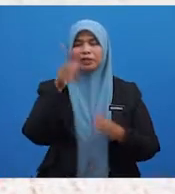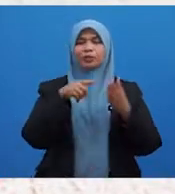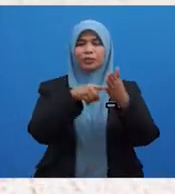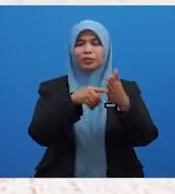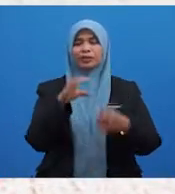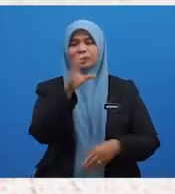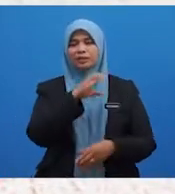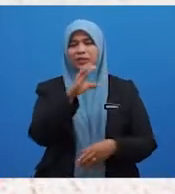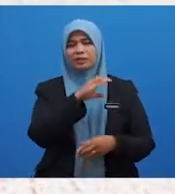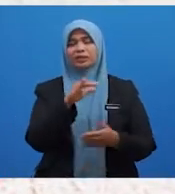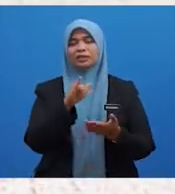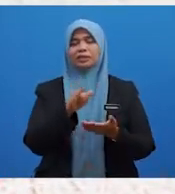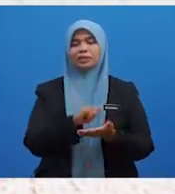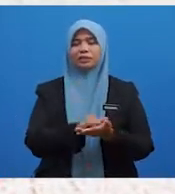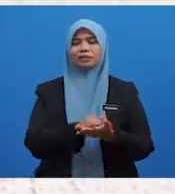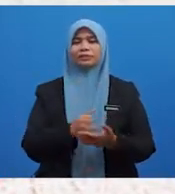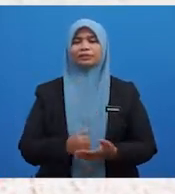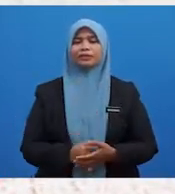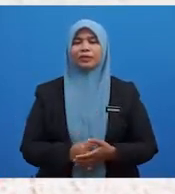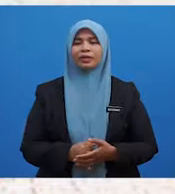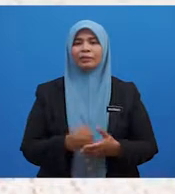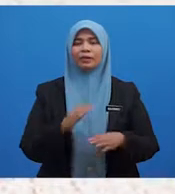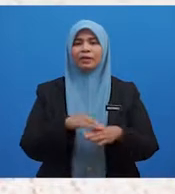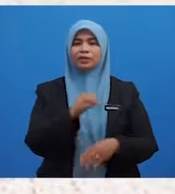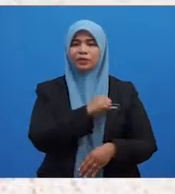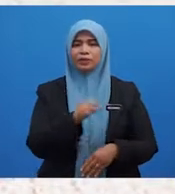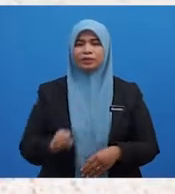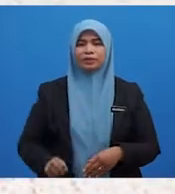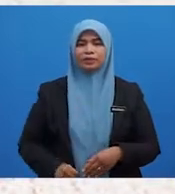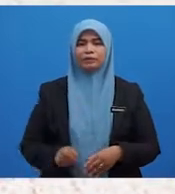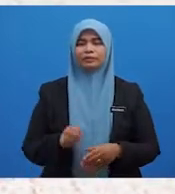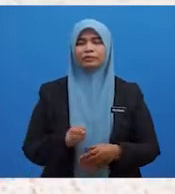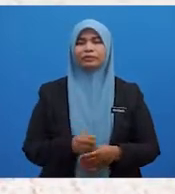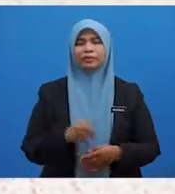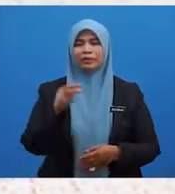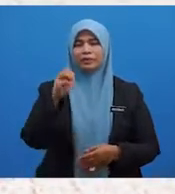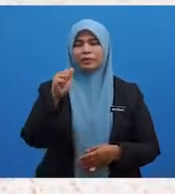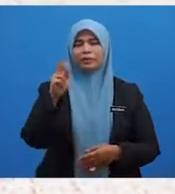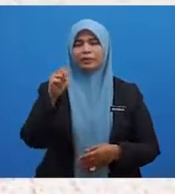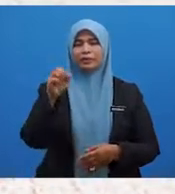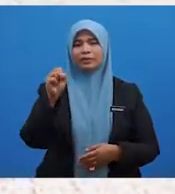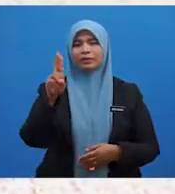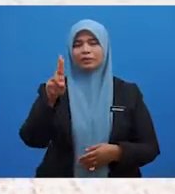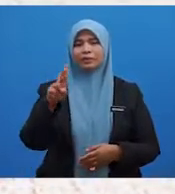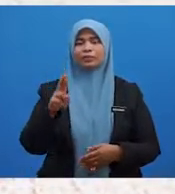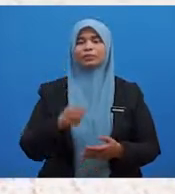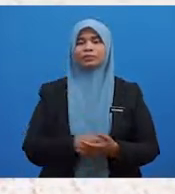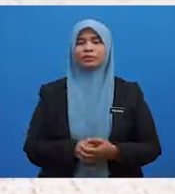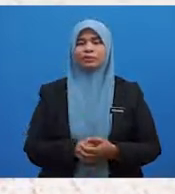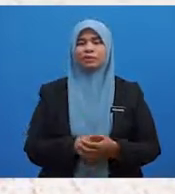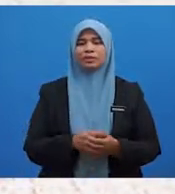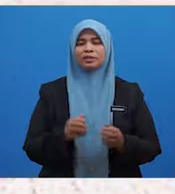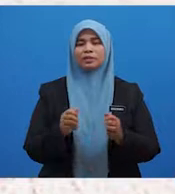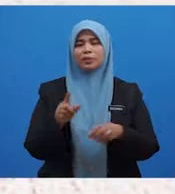tunjukkan ciri-ciri yang terdapat pada Sultan Mansur Shah dengan menggunakan